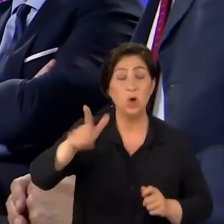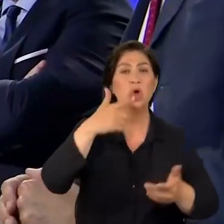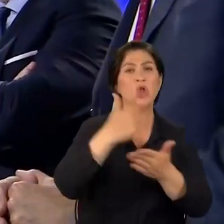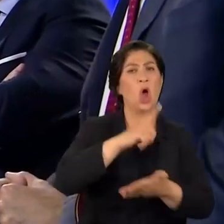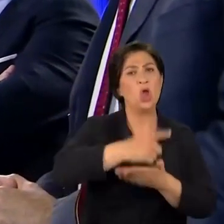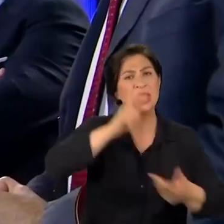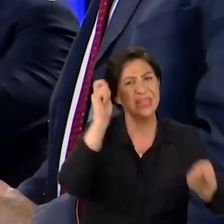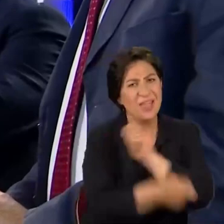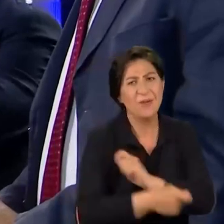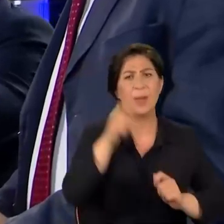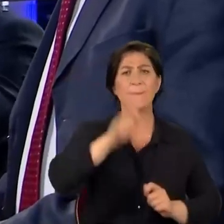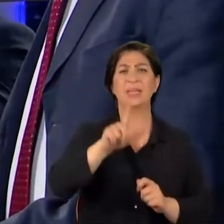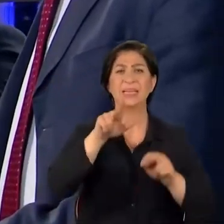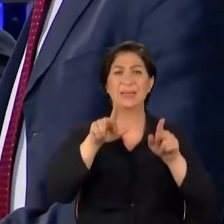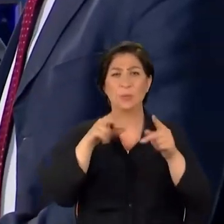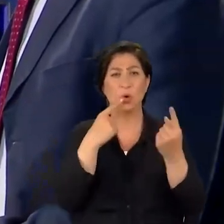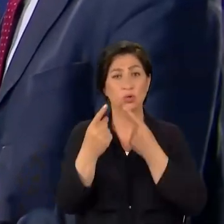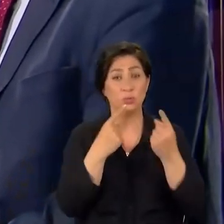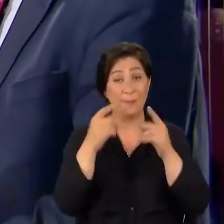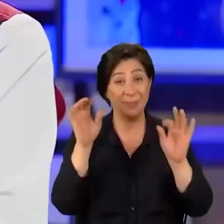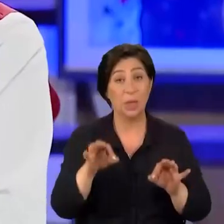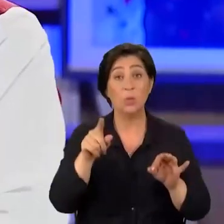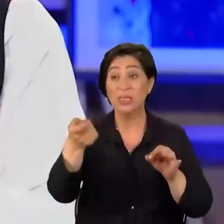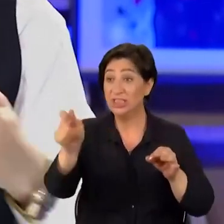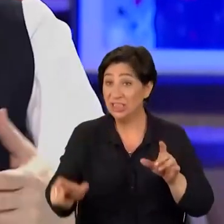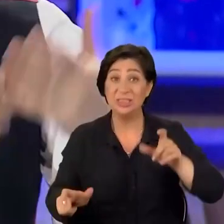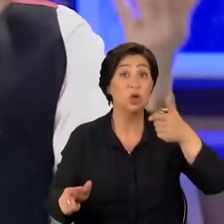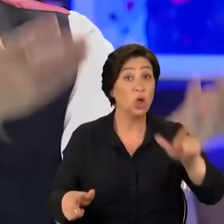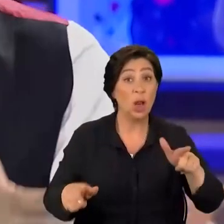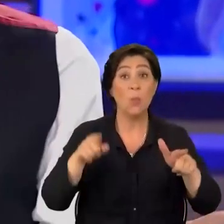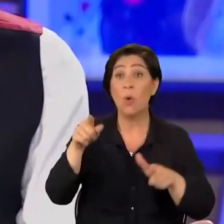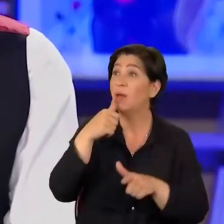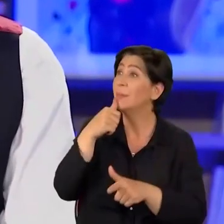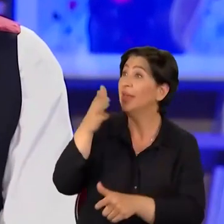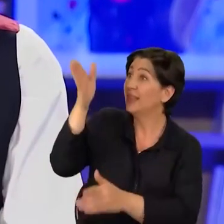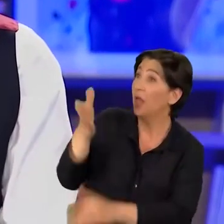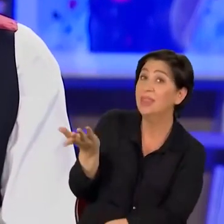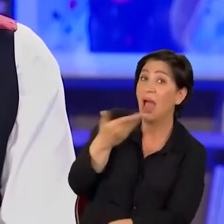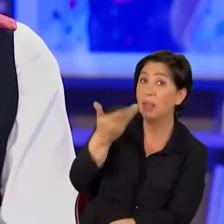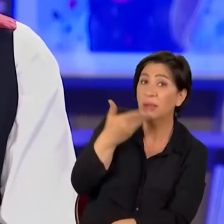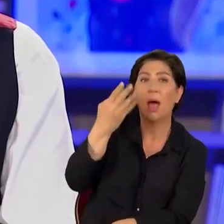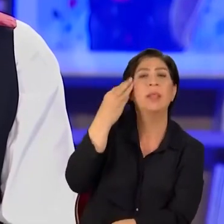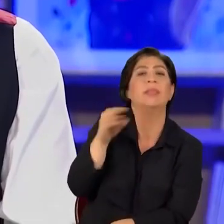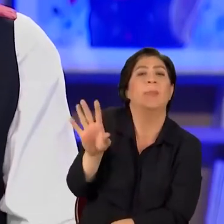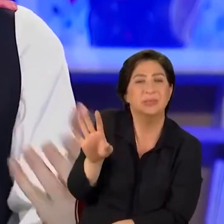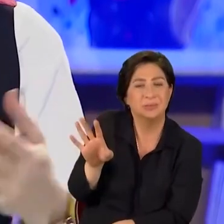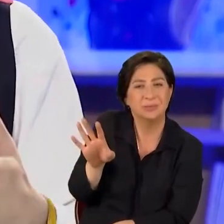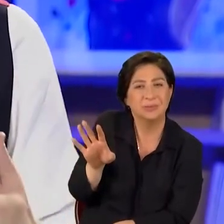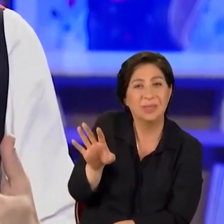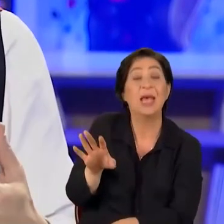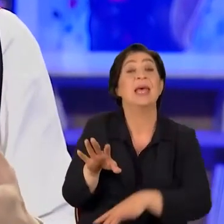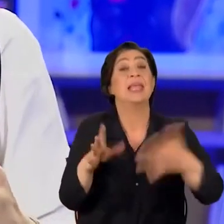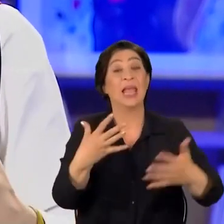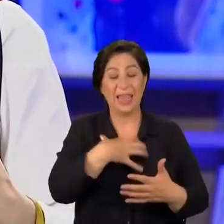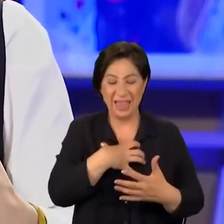devrim yapmalı gibi bir şey yapar. Halbuki bu işçiler ve köylüler ne bu adamın anlattıklarını anlayabilmektedirler, ne